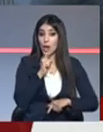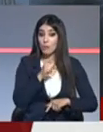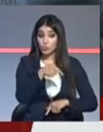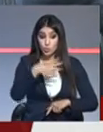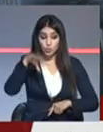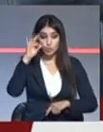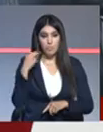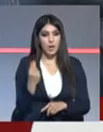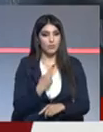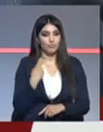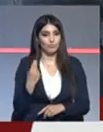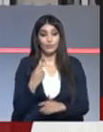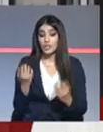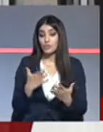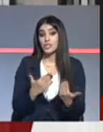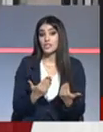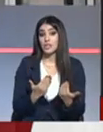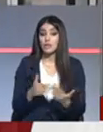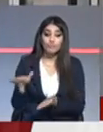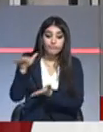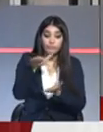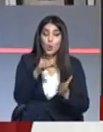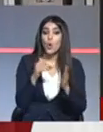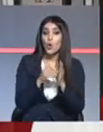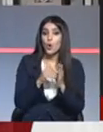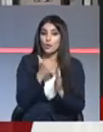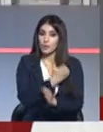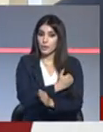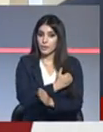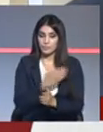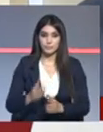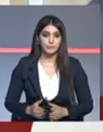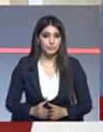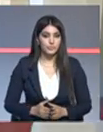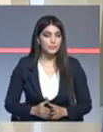تونس لم تعد قادره على الانتظار للحصول على المزيد من الجراحات